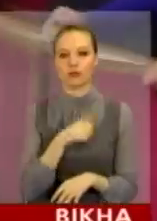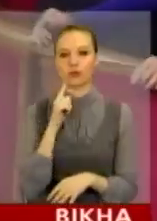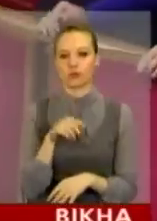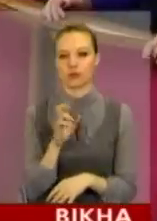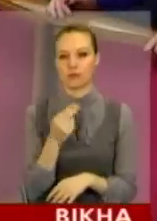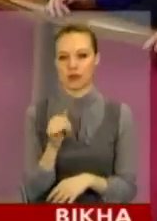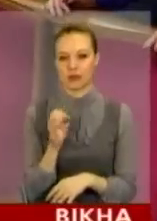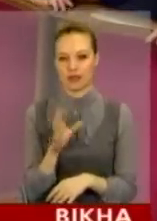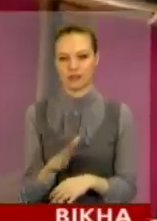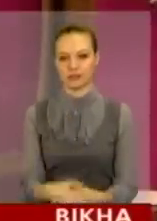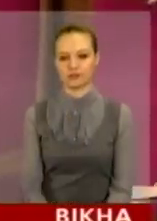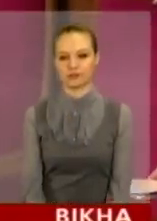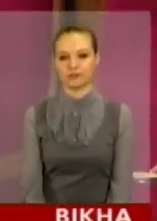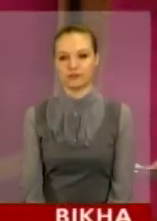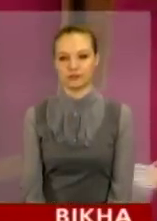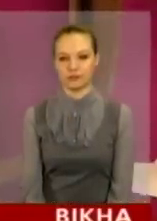Бадаєв.